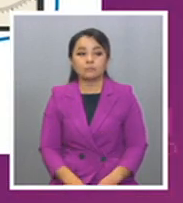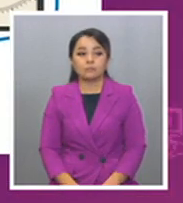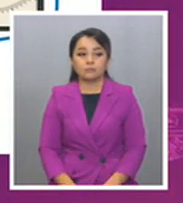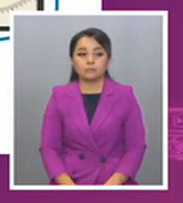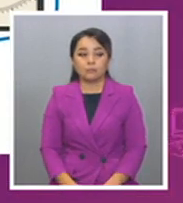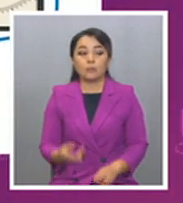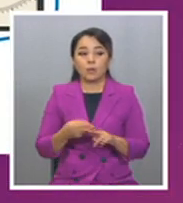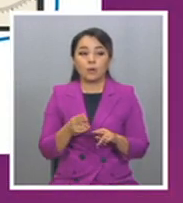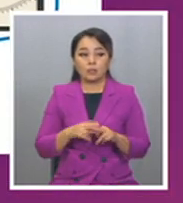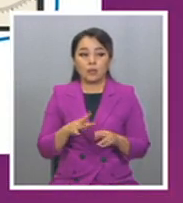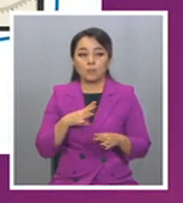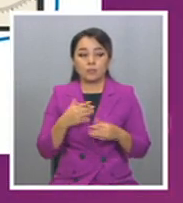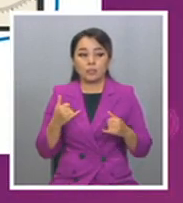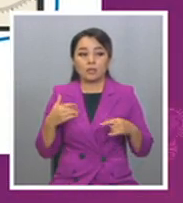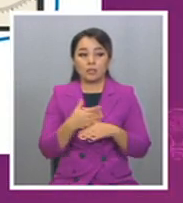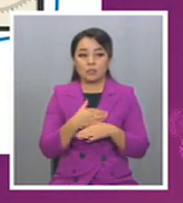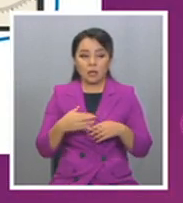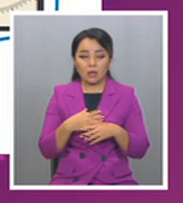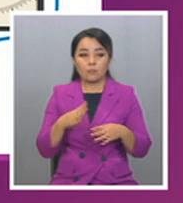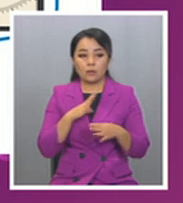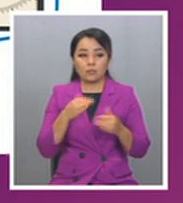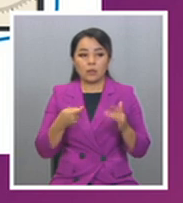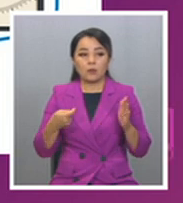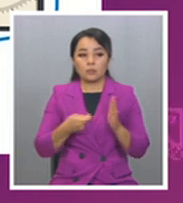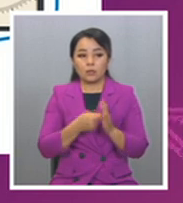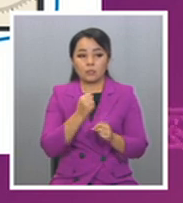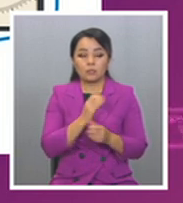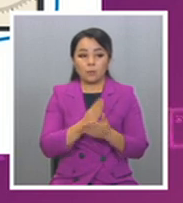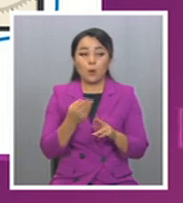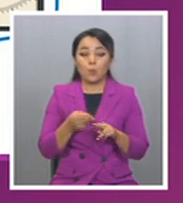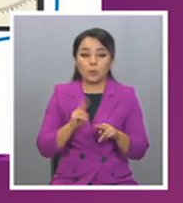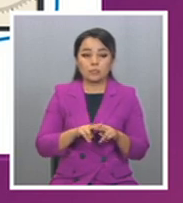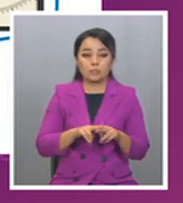Яғни тербелмелі контурдағы кілтті қосамыз. Осы кезде